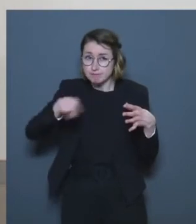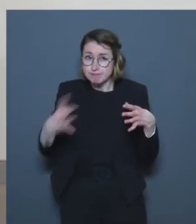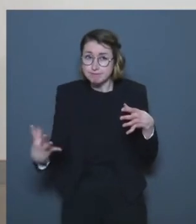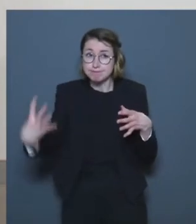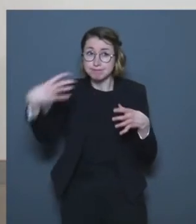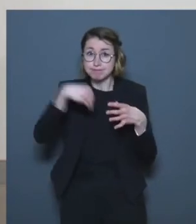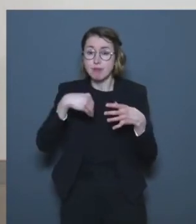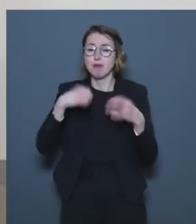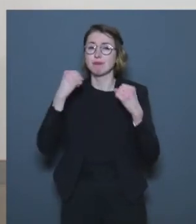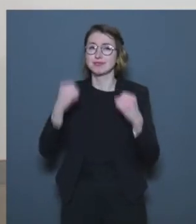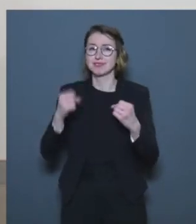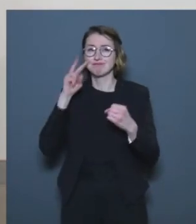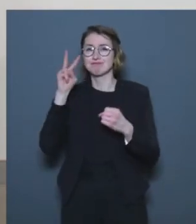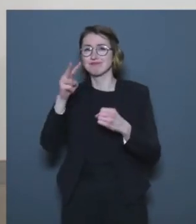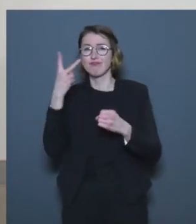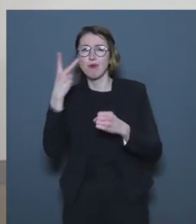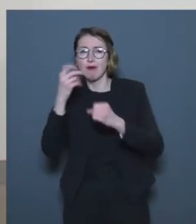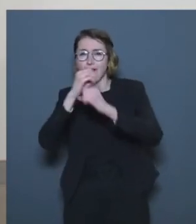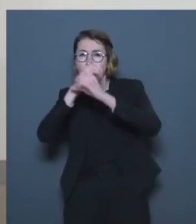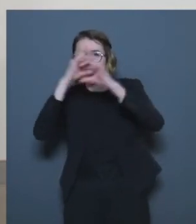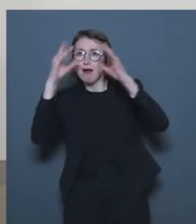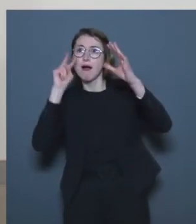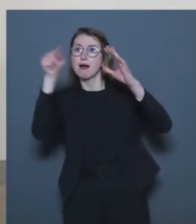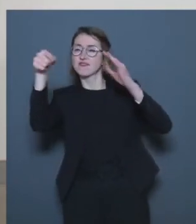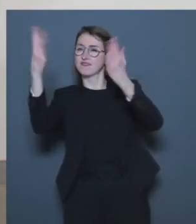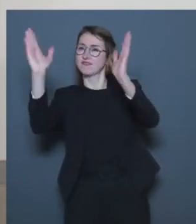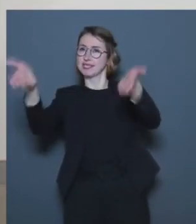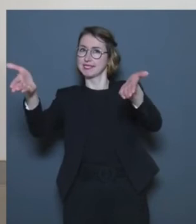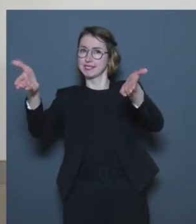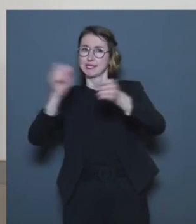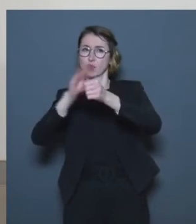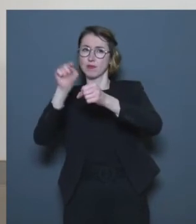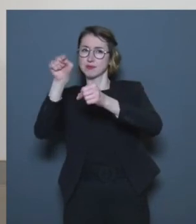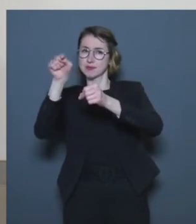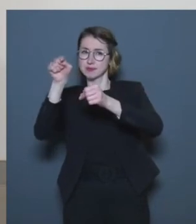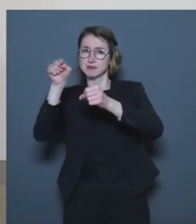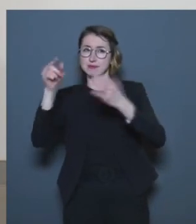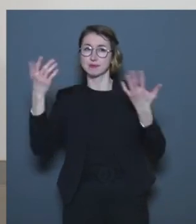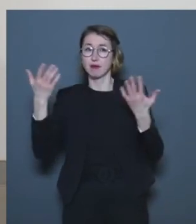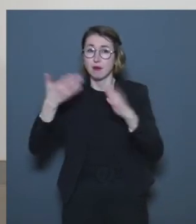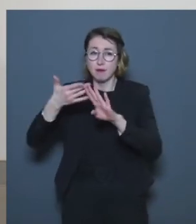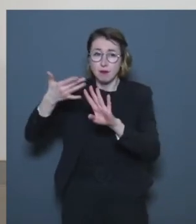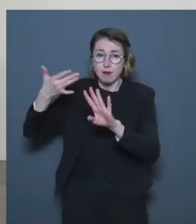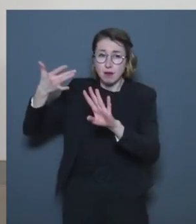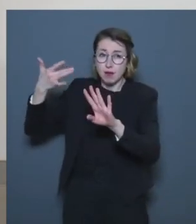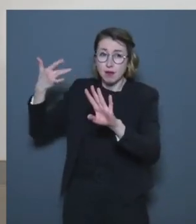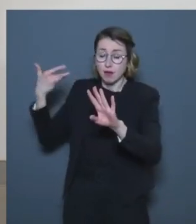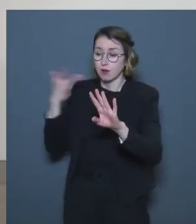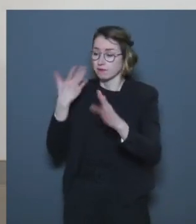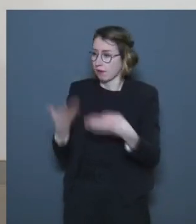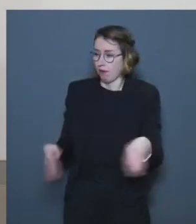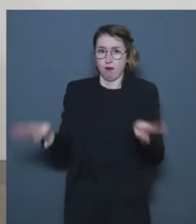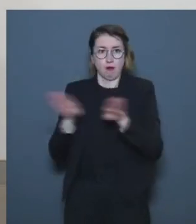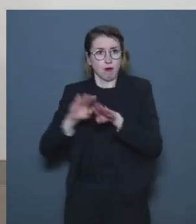tunnel. Et la lumière à la fin du tunnel, c'est la fin d'une période difficile, mais c'est le début d'autre chose. Et c'est le